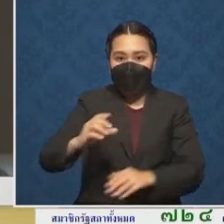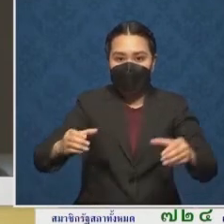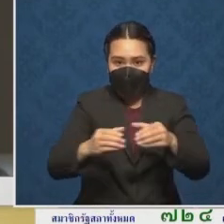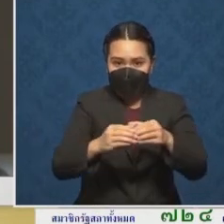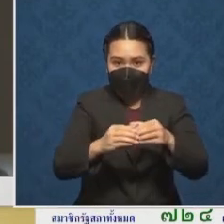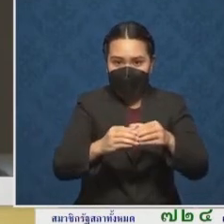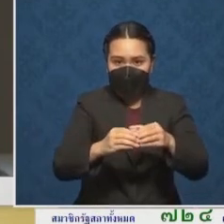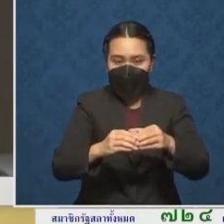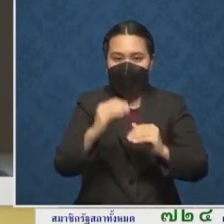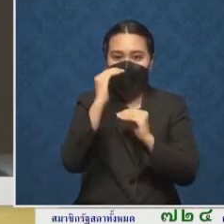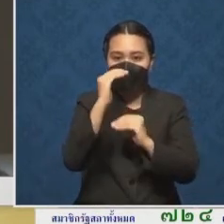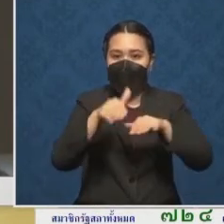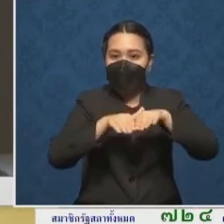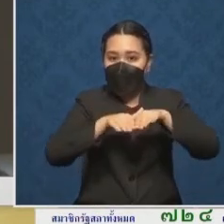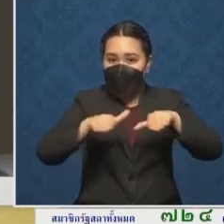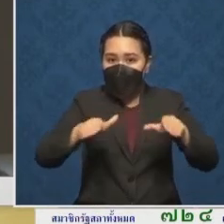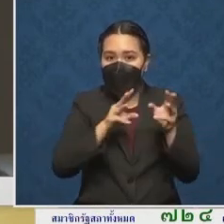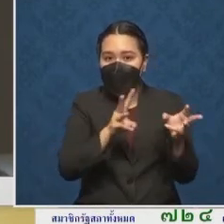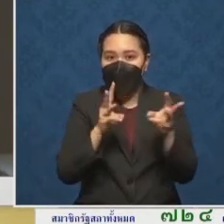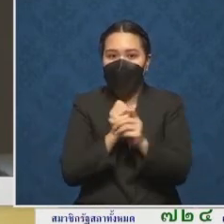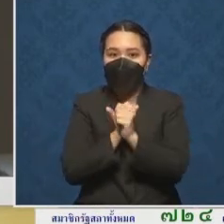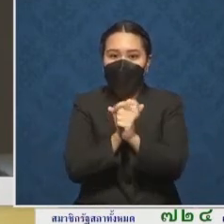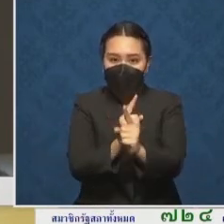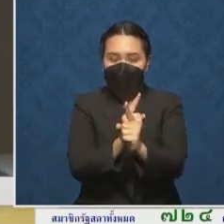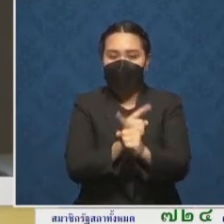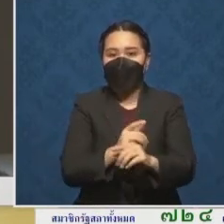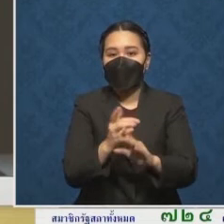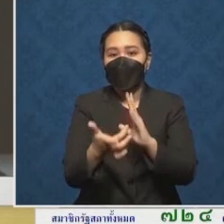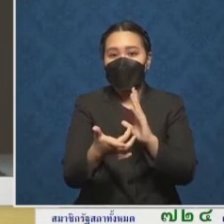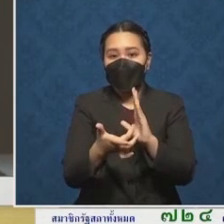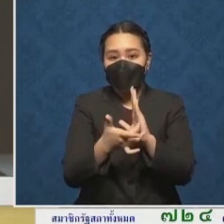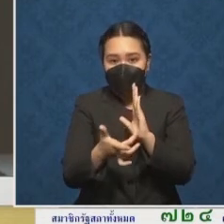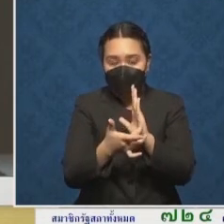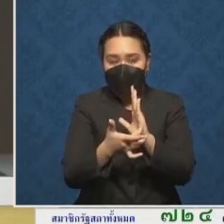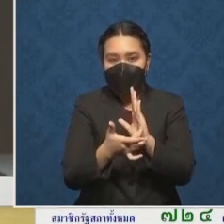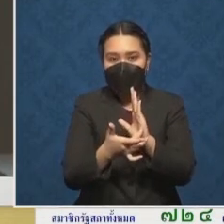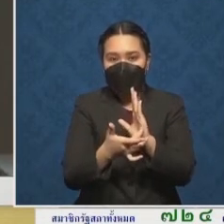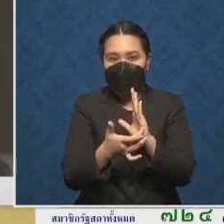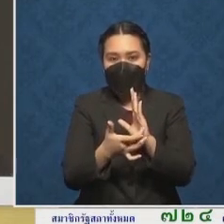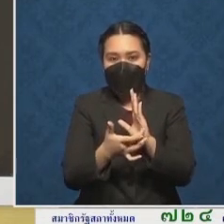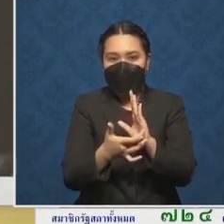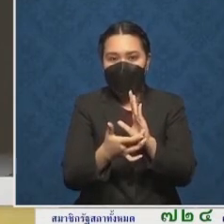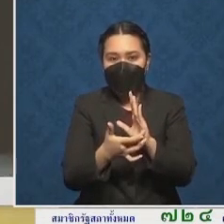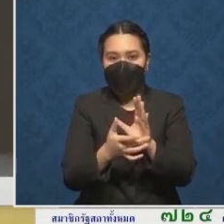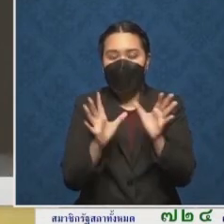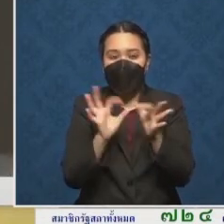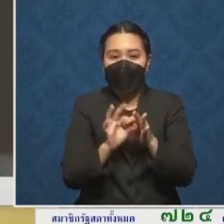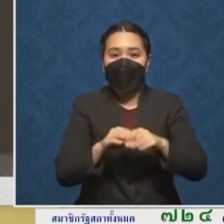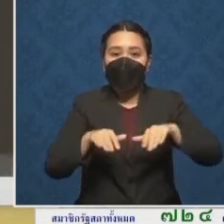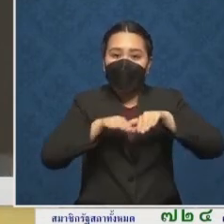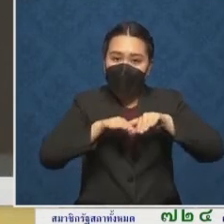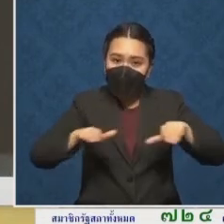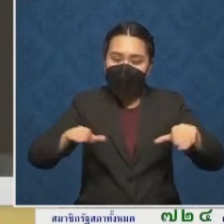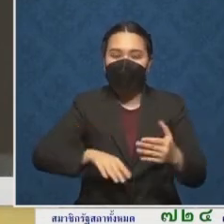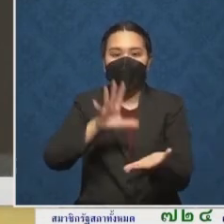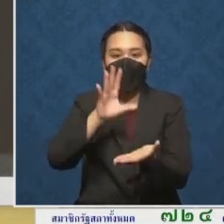ได้กำหนดมาตรฐานวิธีการทางอิเล็กทรอนิกส์ซึ่งก็รวมถึงมาตรฐาน